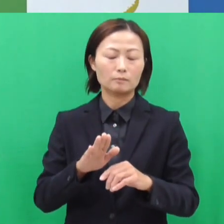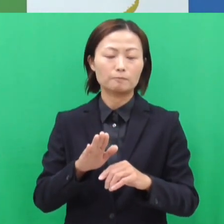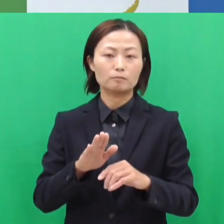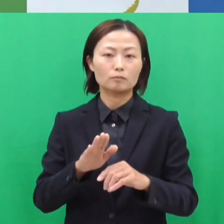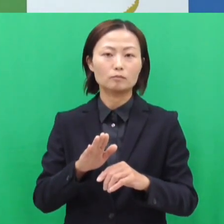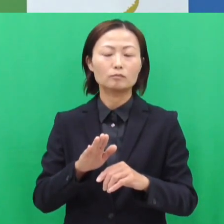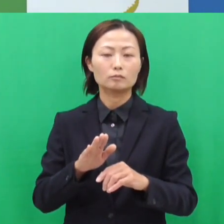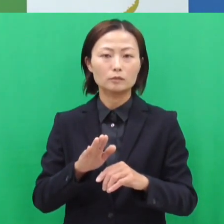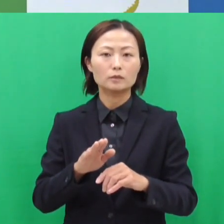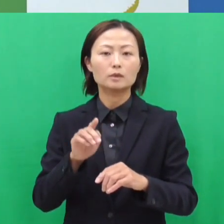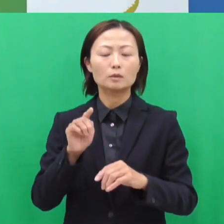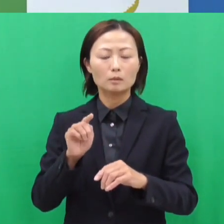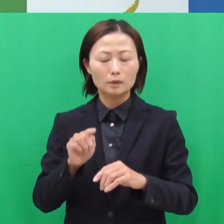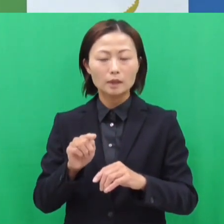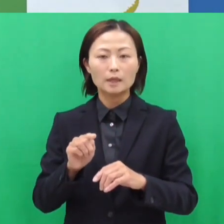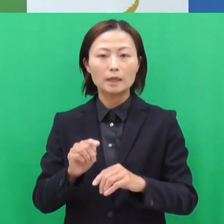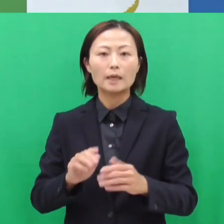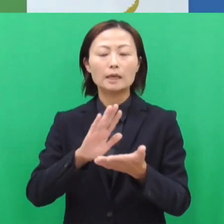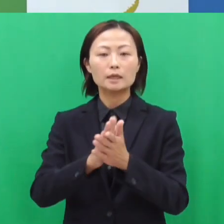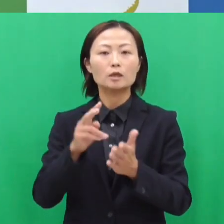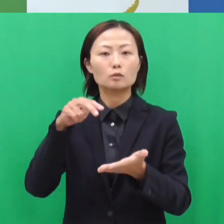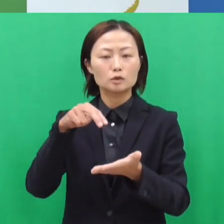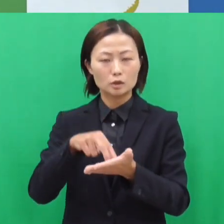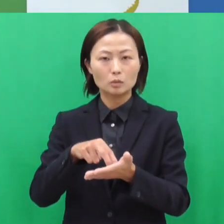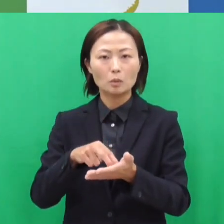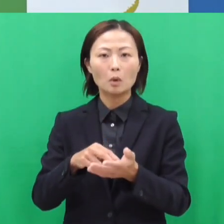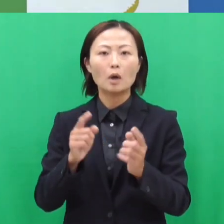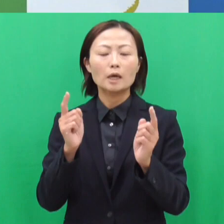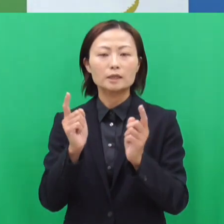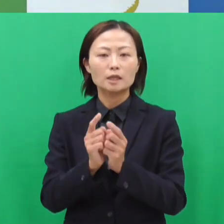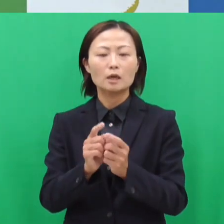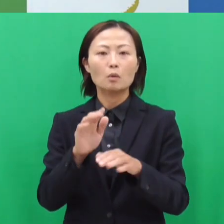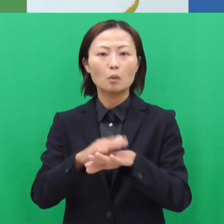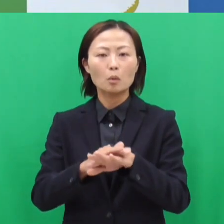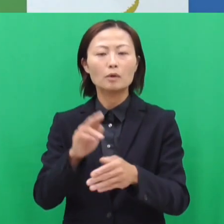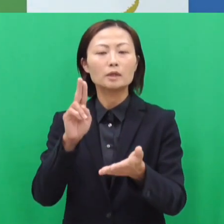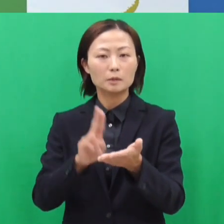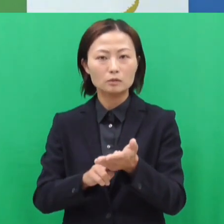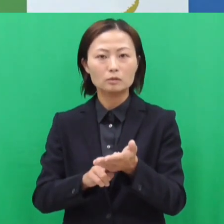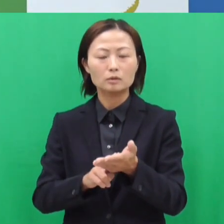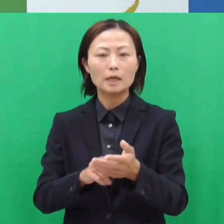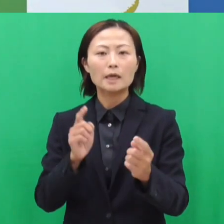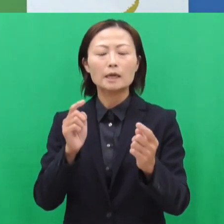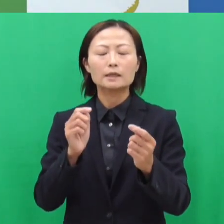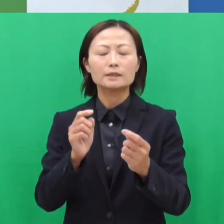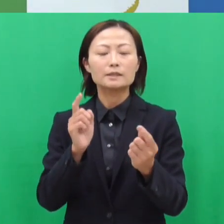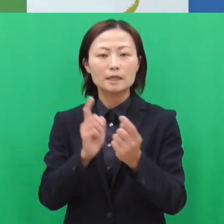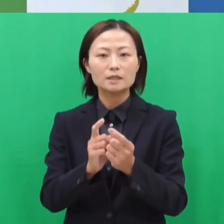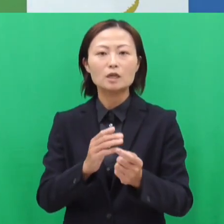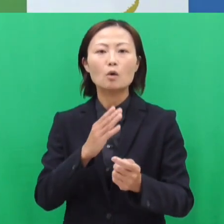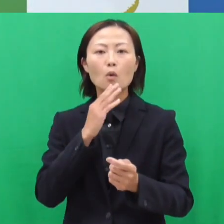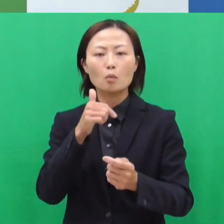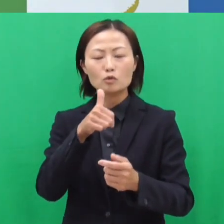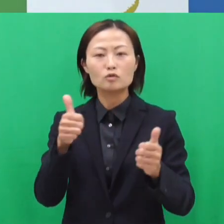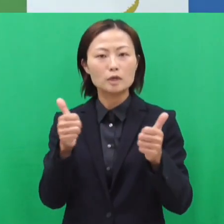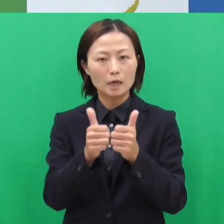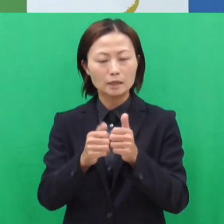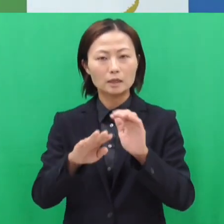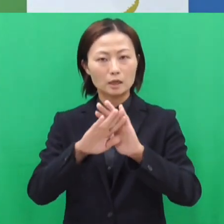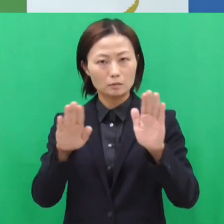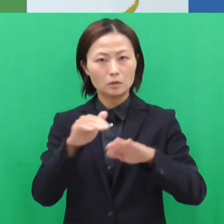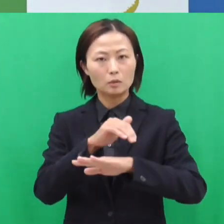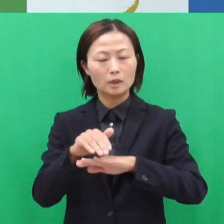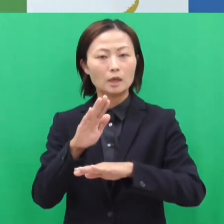を受けてですね県としての対応について決めるその対策本部会議のようなものを開催する予定があるとかあるいは